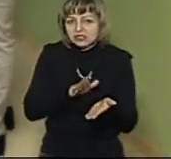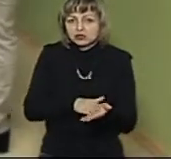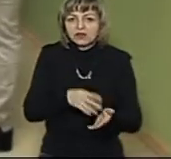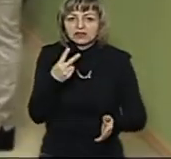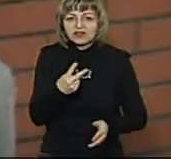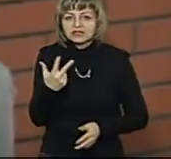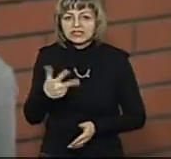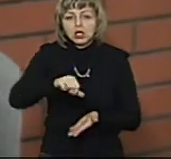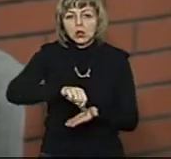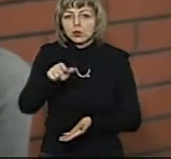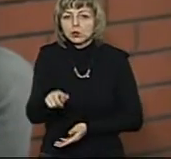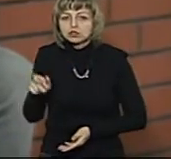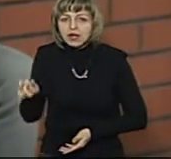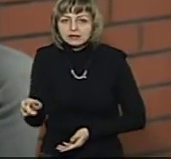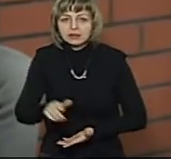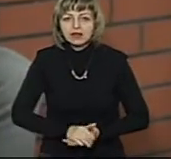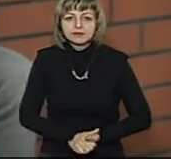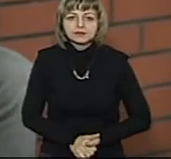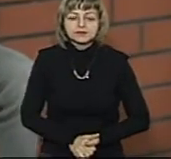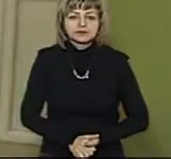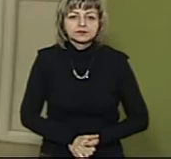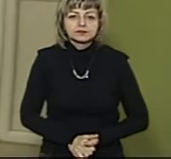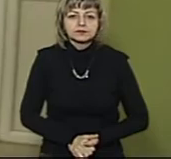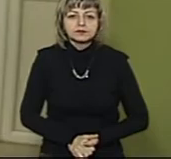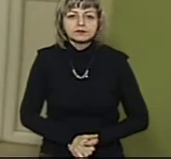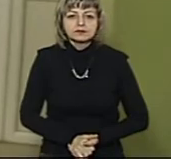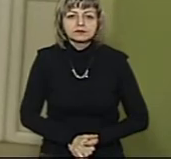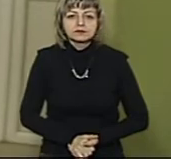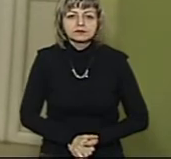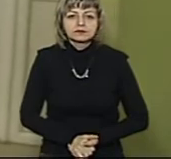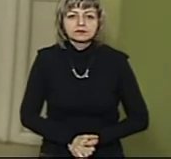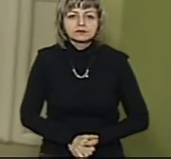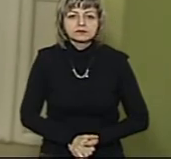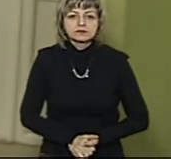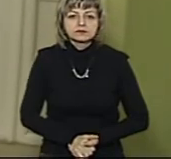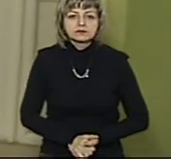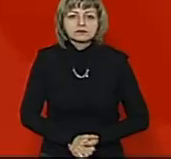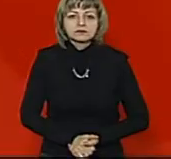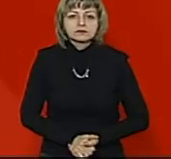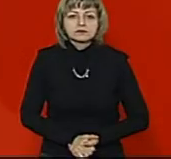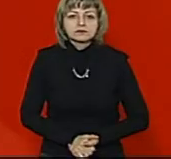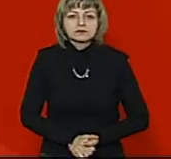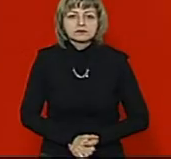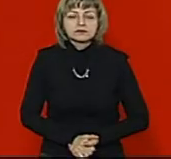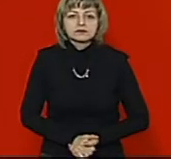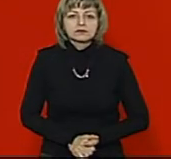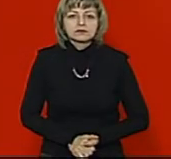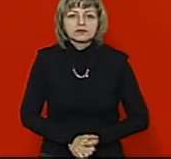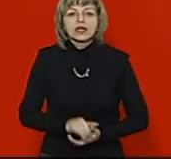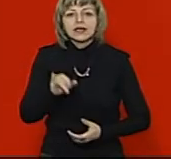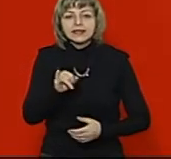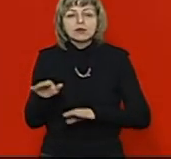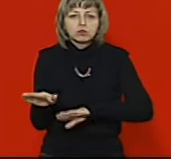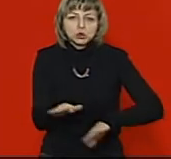зареєструвалося 23 учасники. Оксана Кот, Валерій Фетисов. Новини на Суспільному. Луцьк.